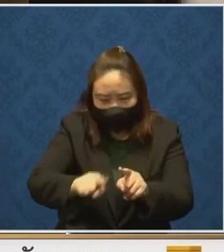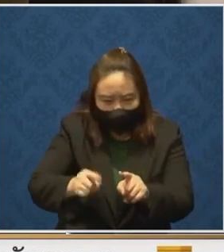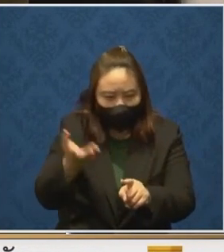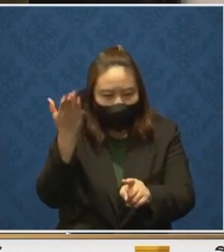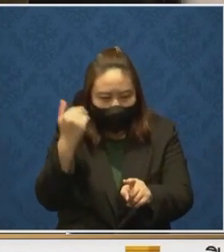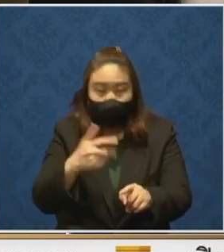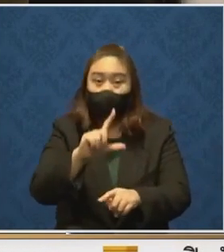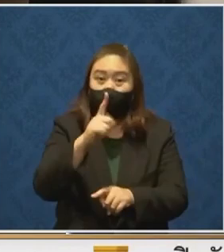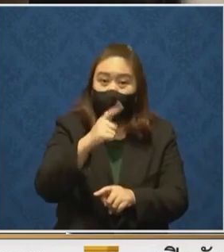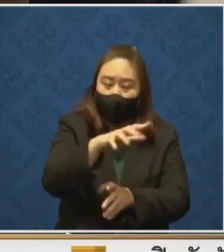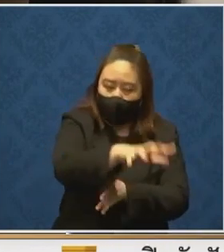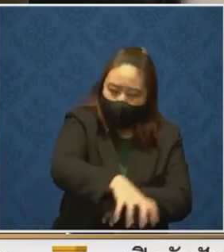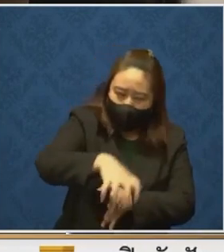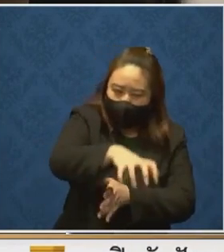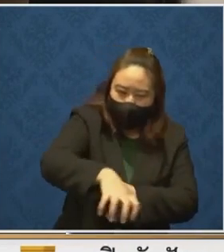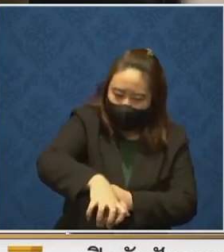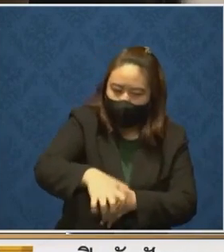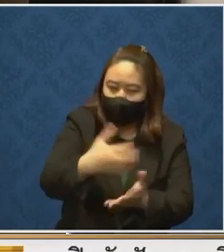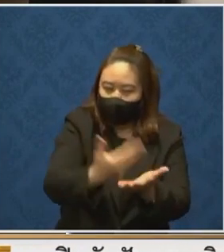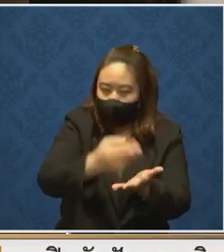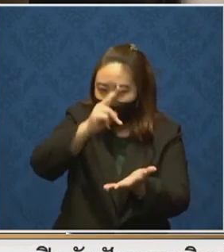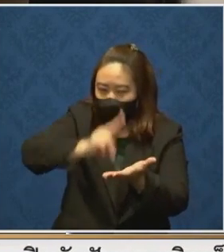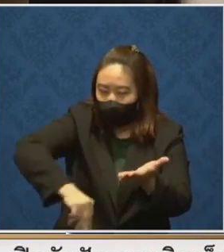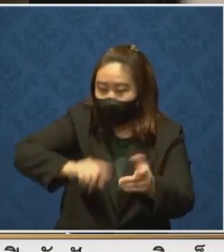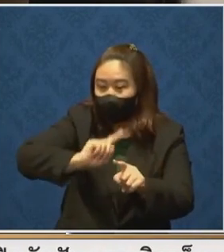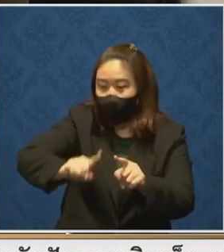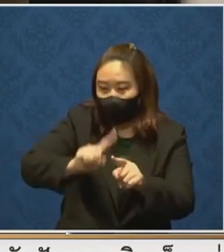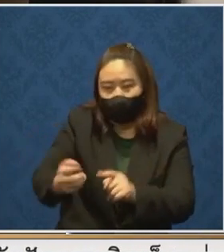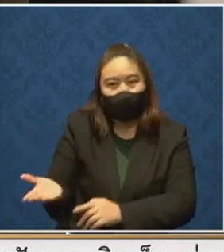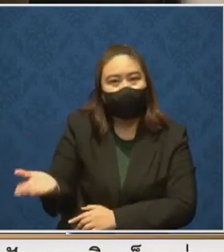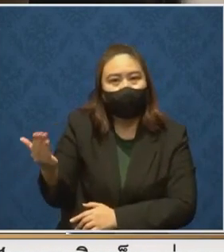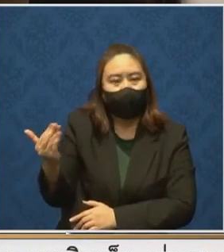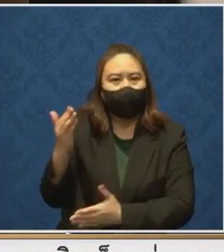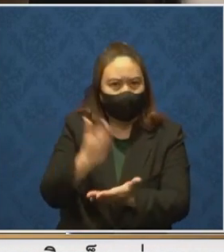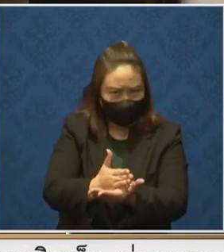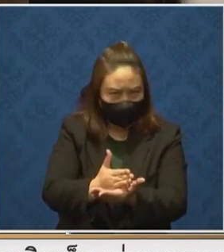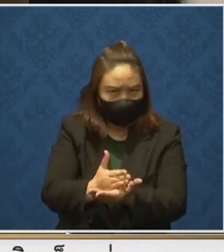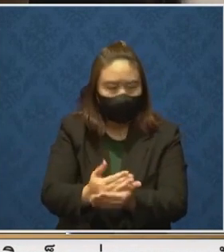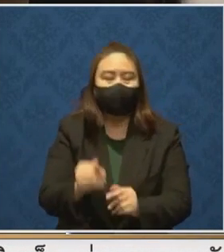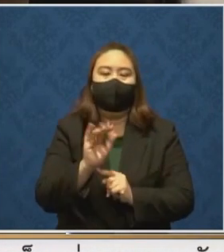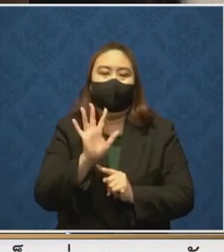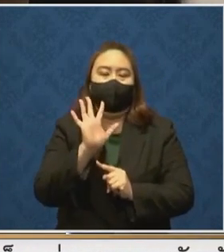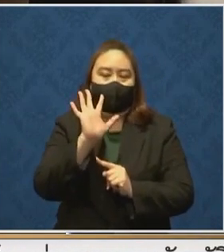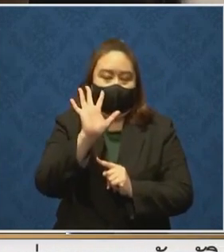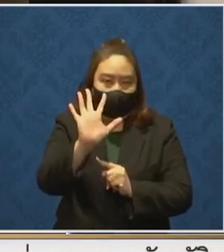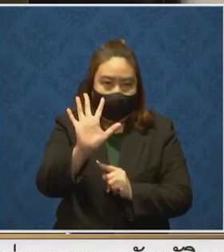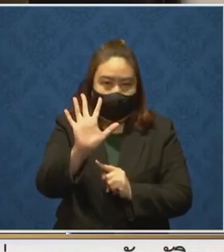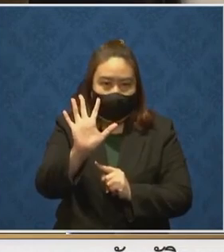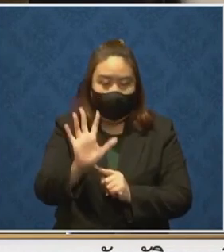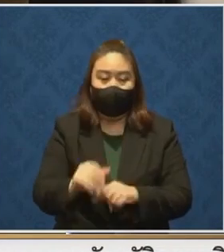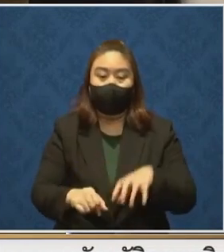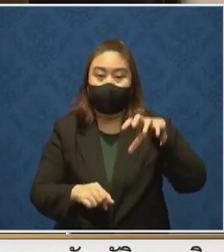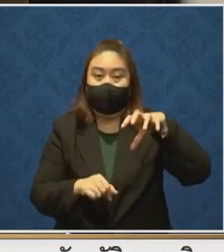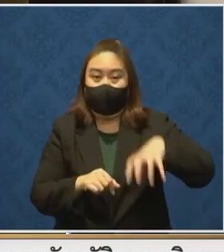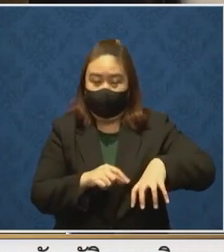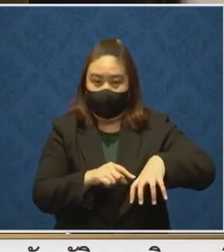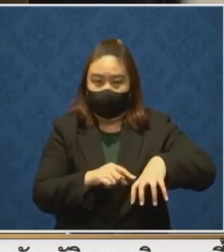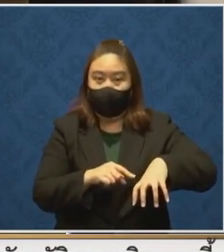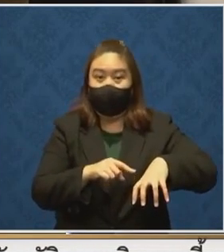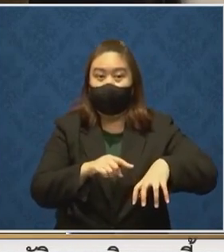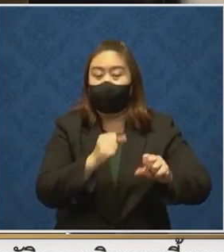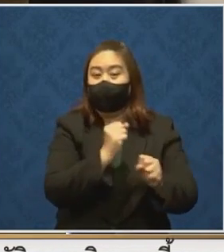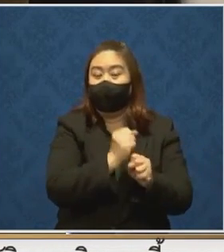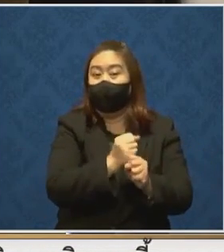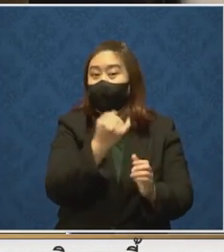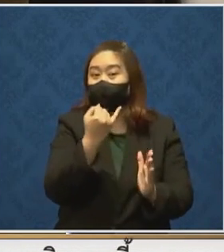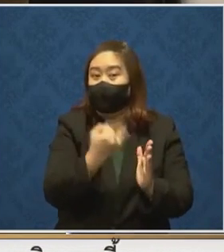การทำเหืองในทางสาธนะโดยไม่ได้รบอนุญาต5. ให้ยุติขดีของกองบงคับการปรับรามการกทำ